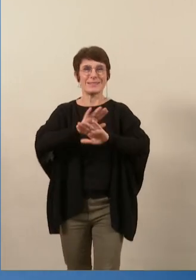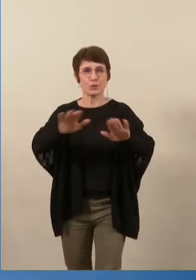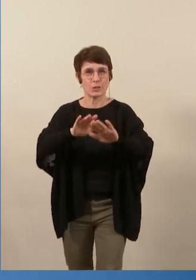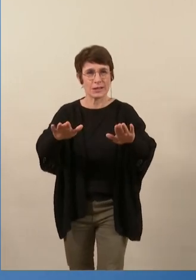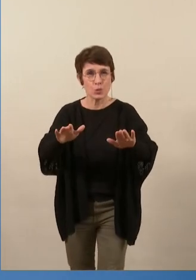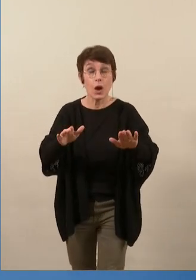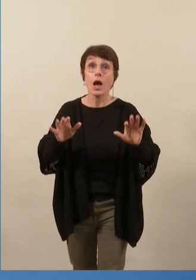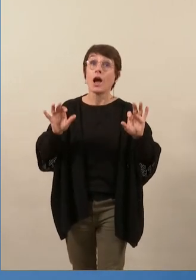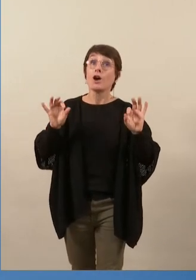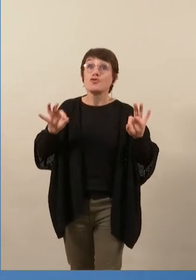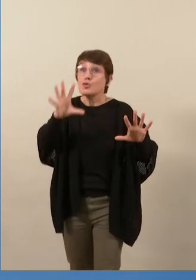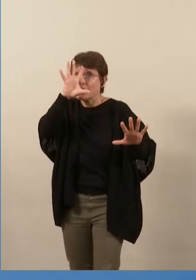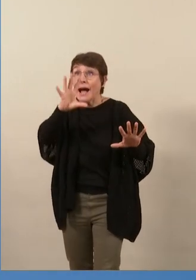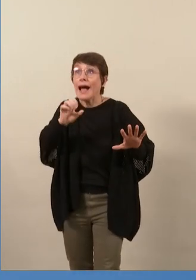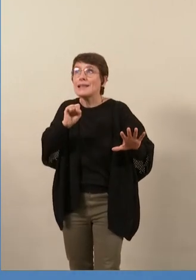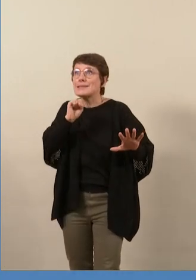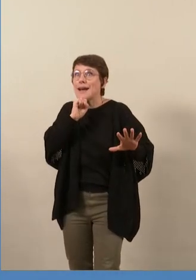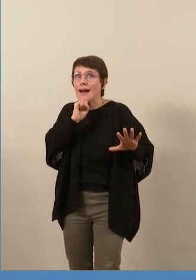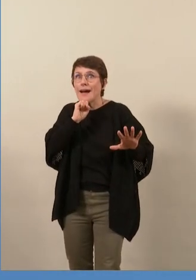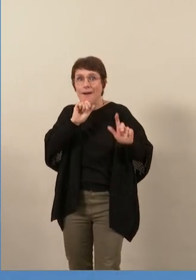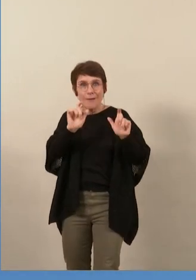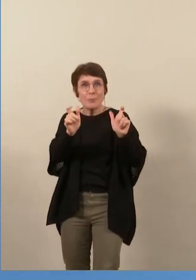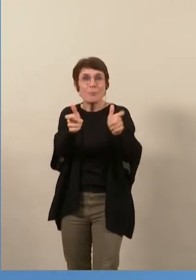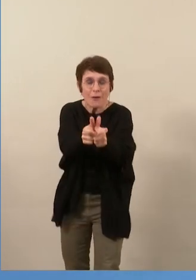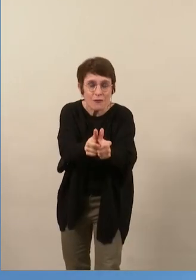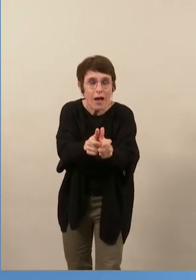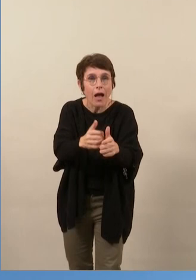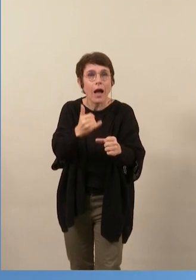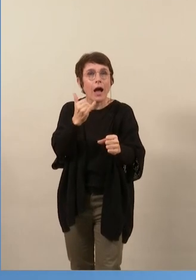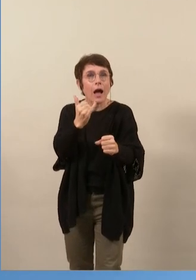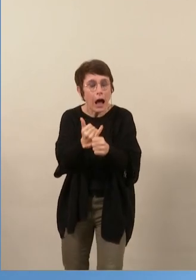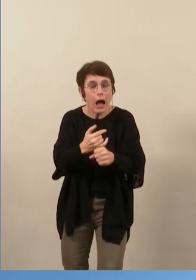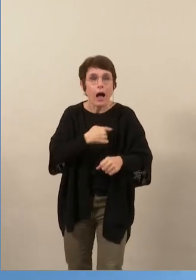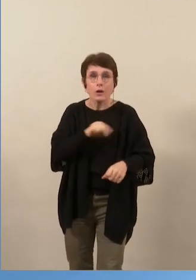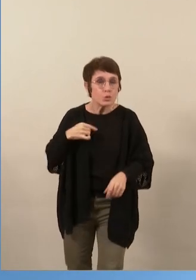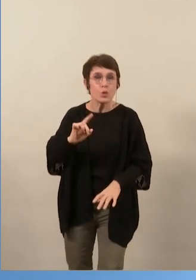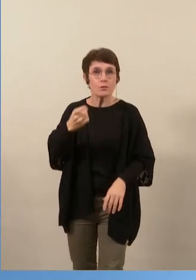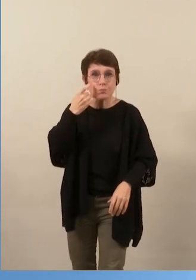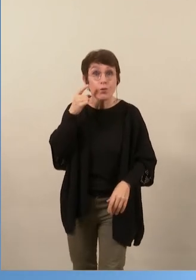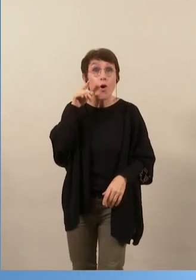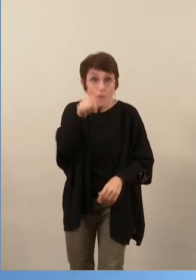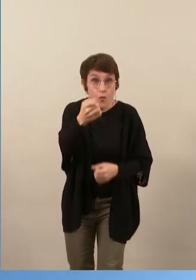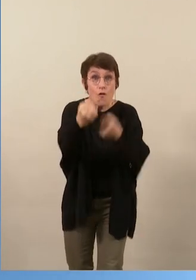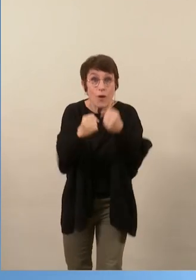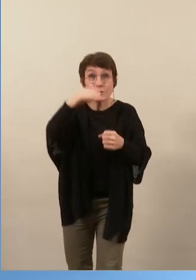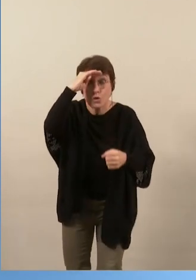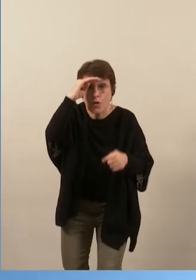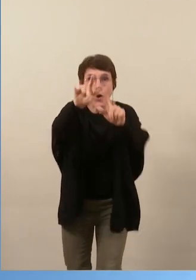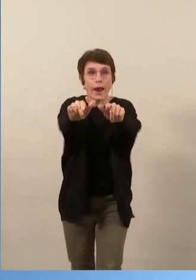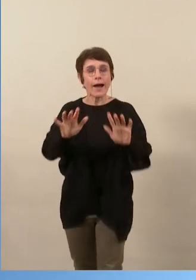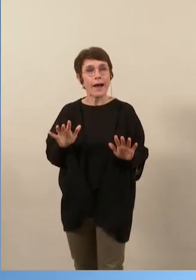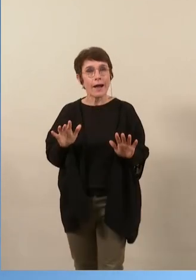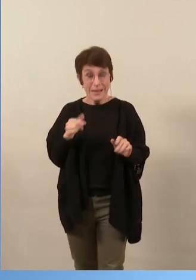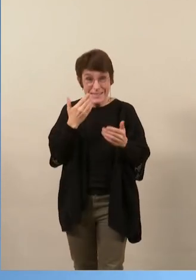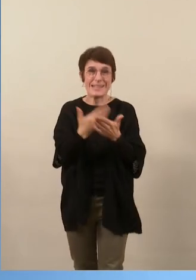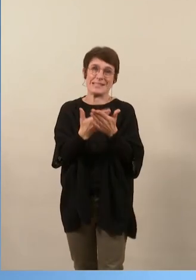c'est le hasard le hasard d'une délibération qui fait que nous avons appris que vous utilisiez une voiture et un chauffeur c'est c'est